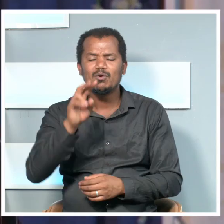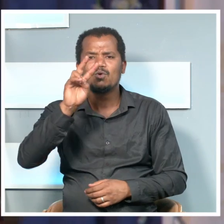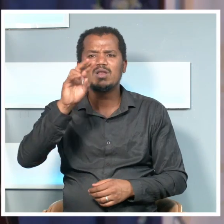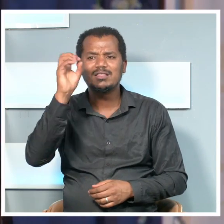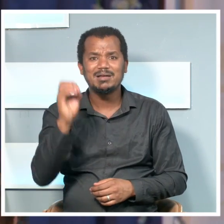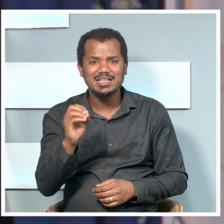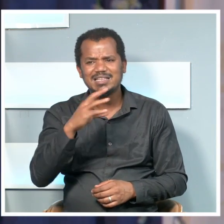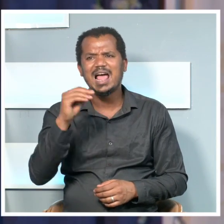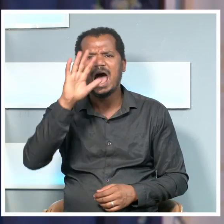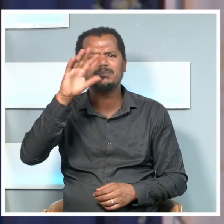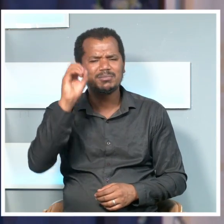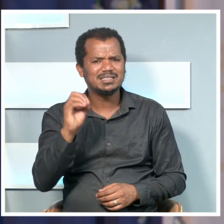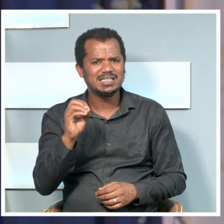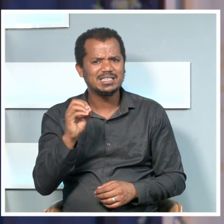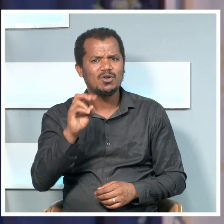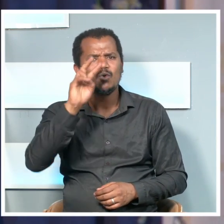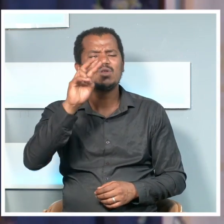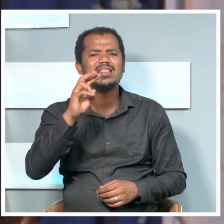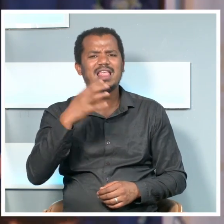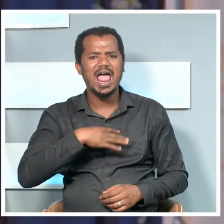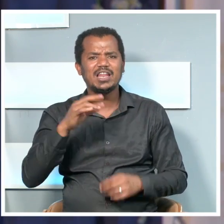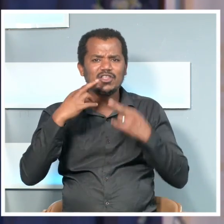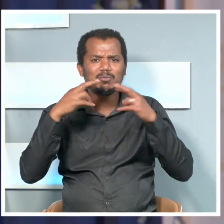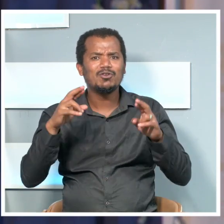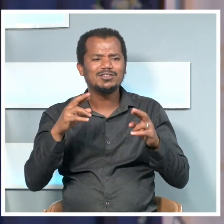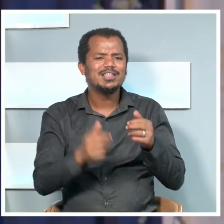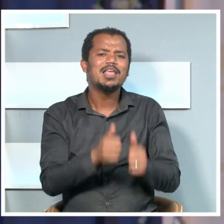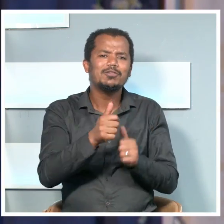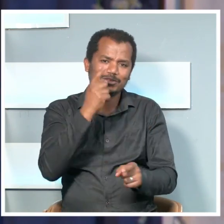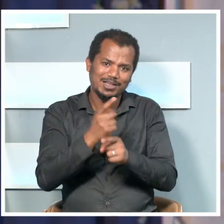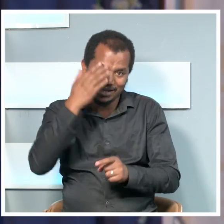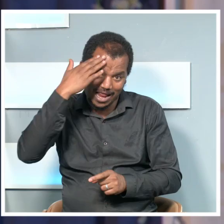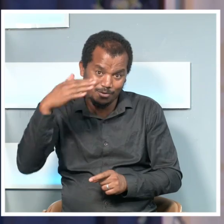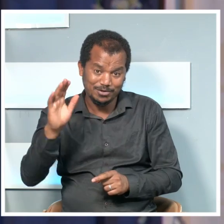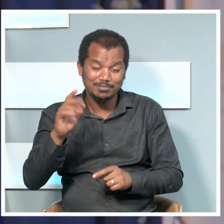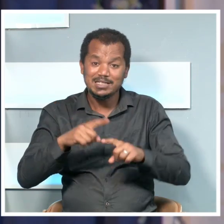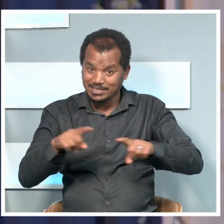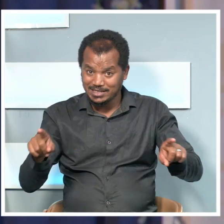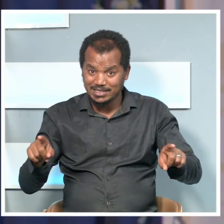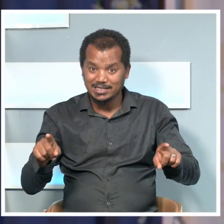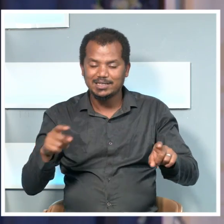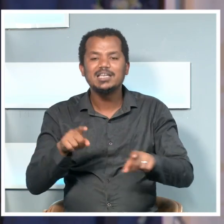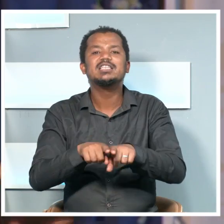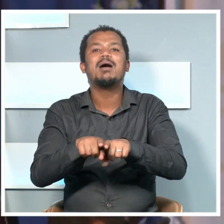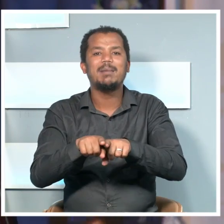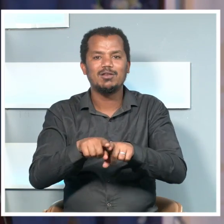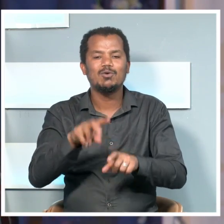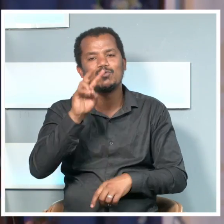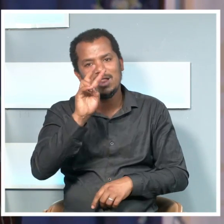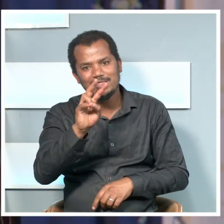فينا أمس بارسن تميل هلات تاينة ريبورت تاينة لاتين يوتك كلن دونا لكن جن اسمع مالو